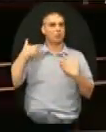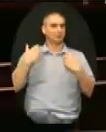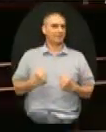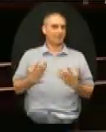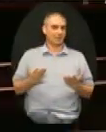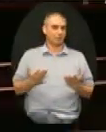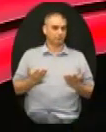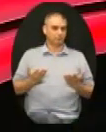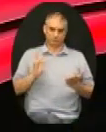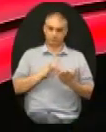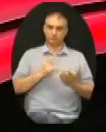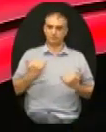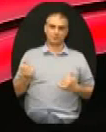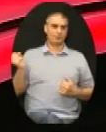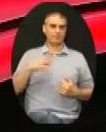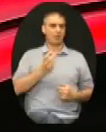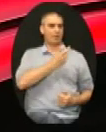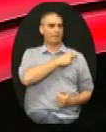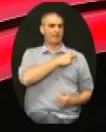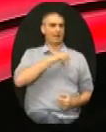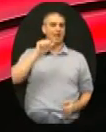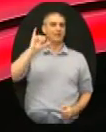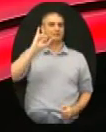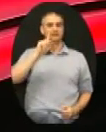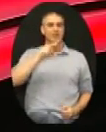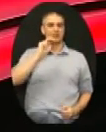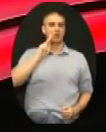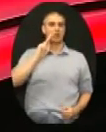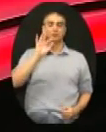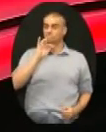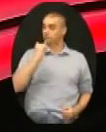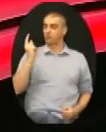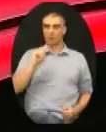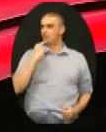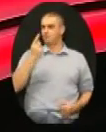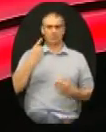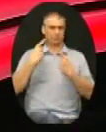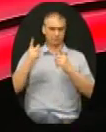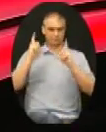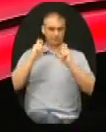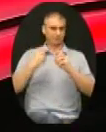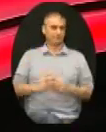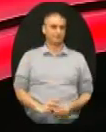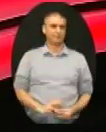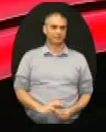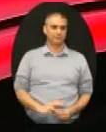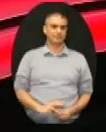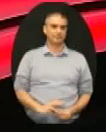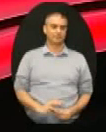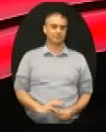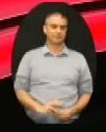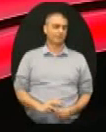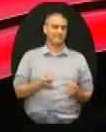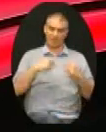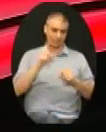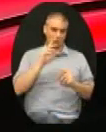וביטחון, מופיע שם היום הרמטכ"ל אייזנקוט. נכון, הוא לא מדבר בפתח ישיבת הממשלה, בפוטו שאנחנו מכירים. בפתח ישיבת הוועדה. בפתח